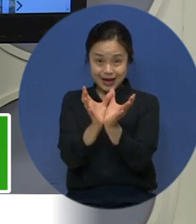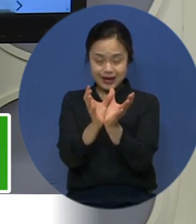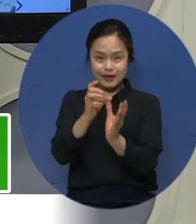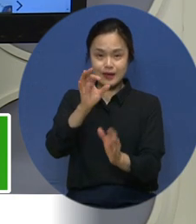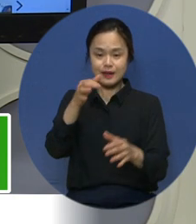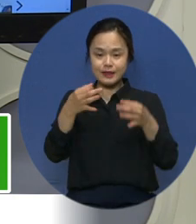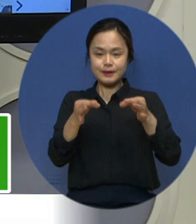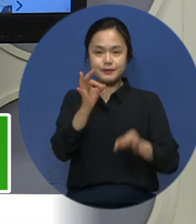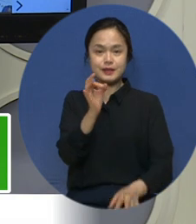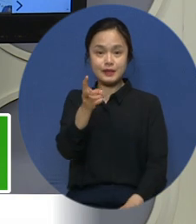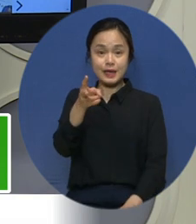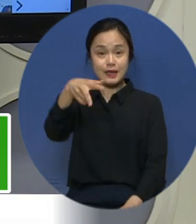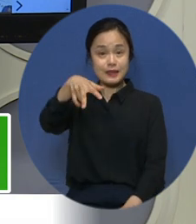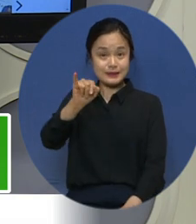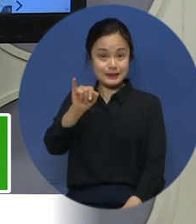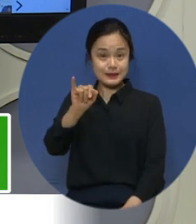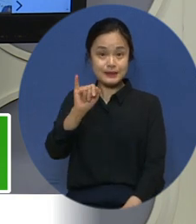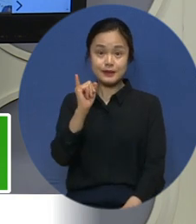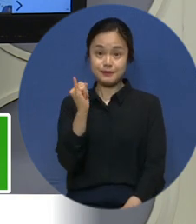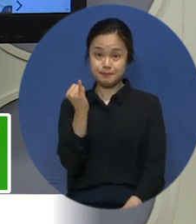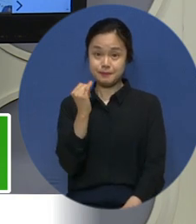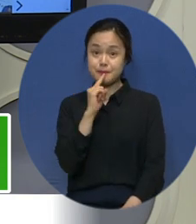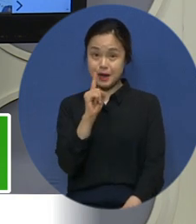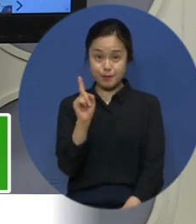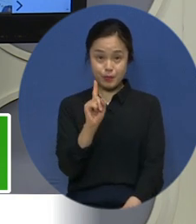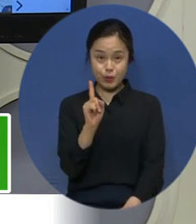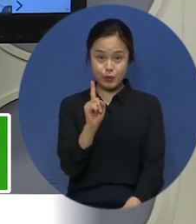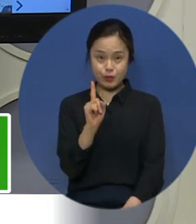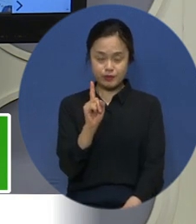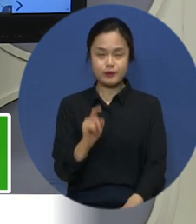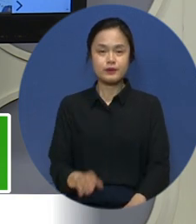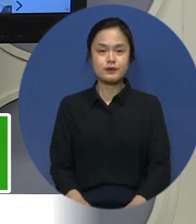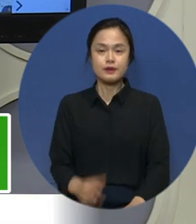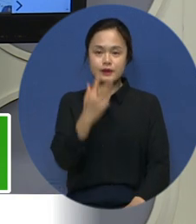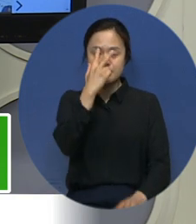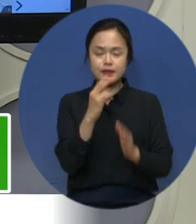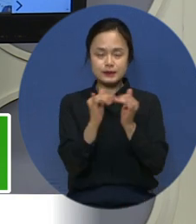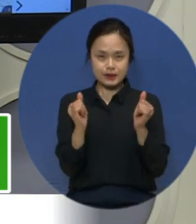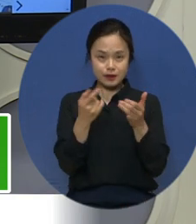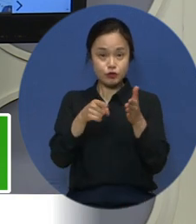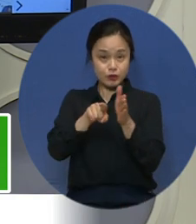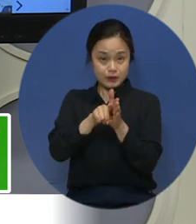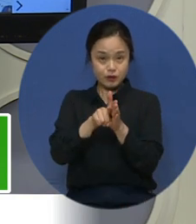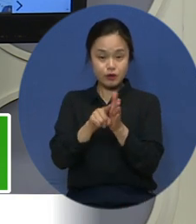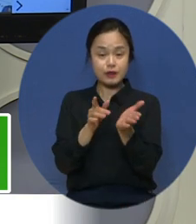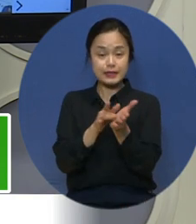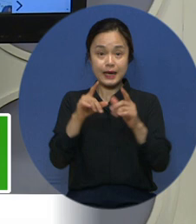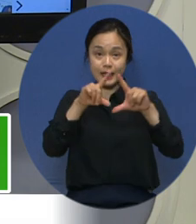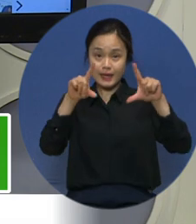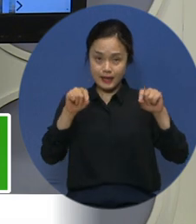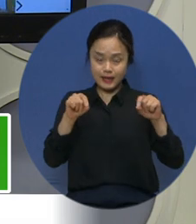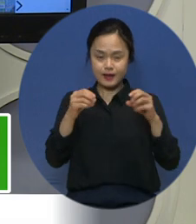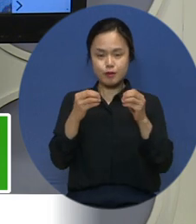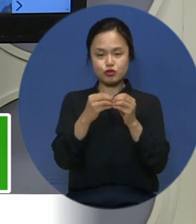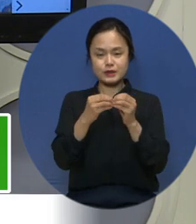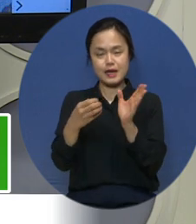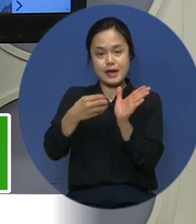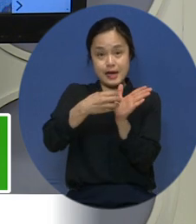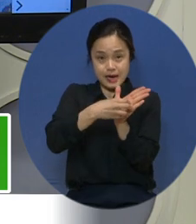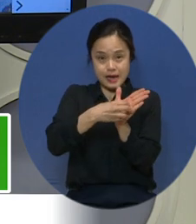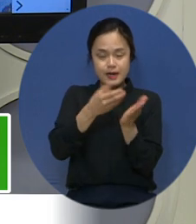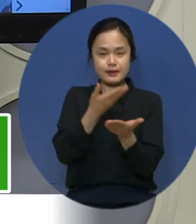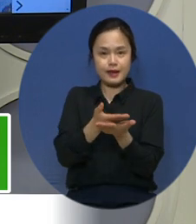시각장애인 의약품 접근성 제고 를 골자로 하는 약사법 일부개정법률안 을 대표 발의했다 고